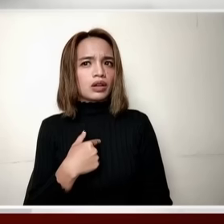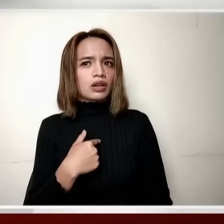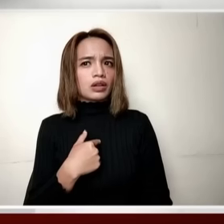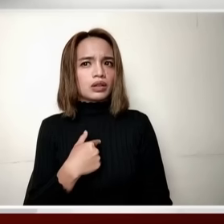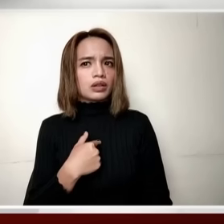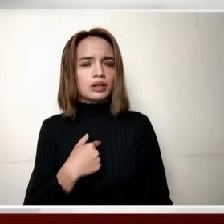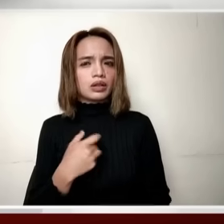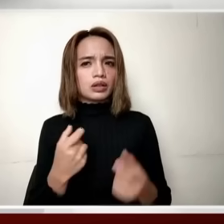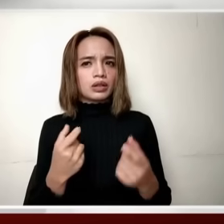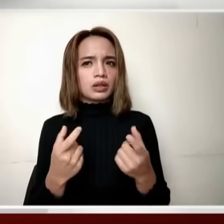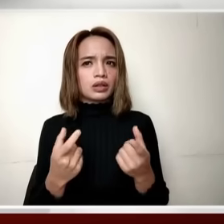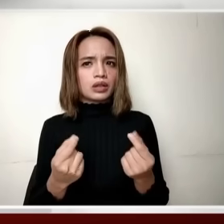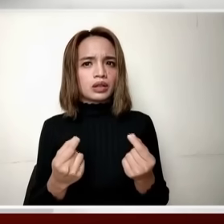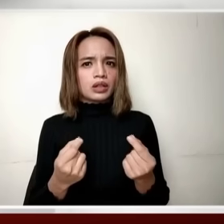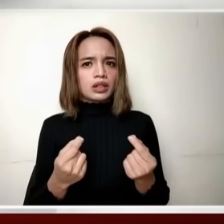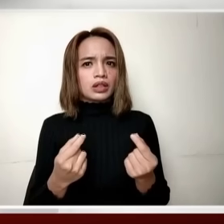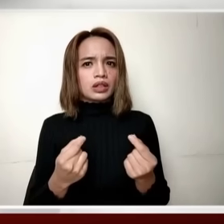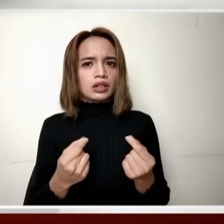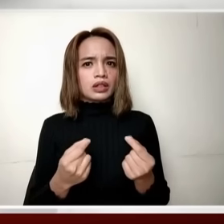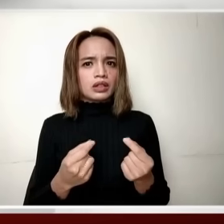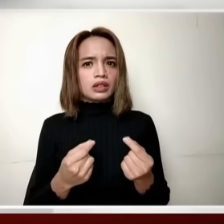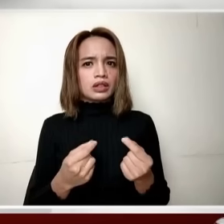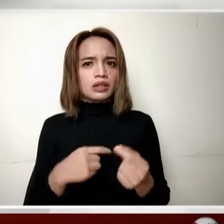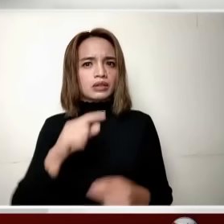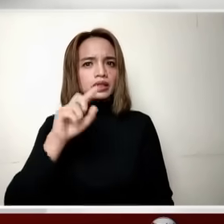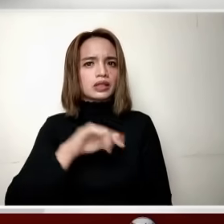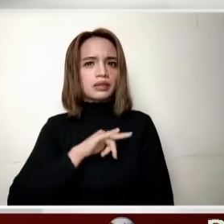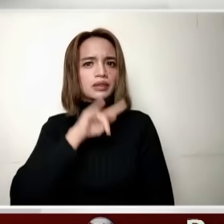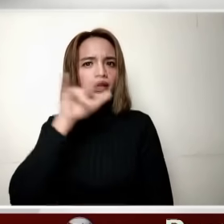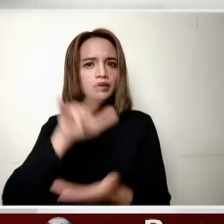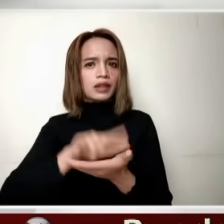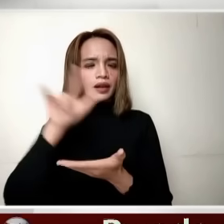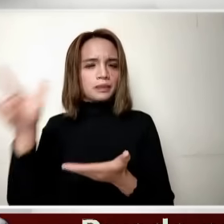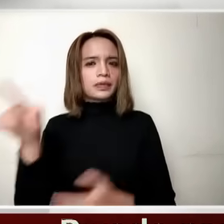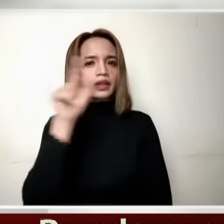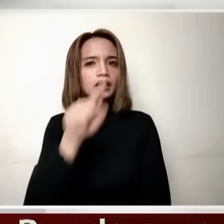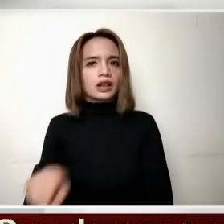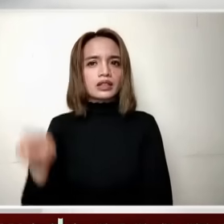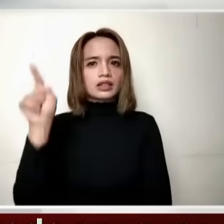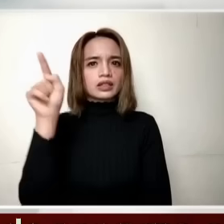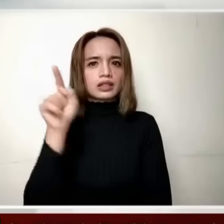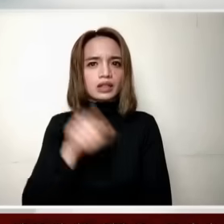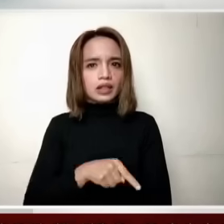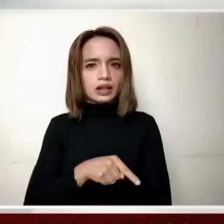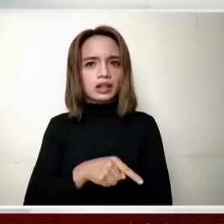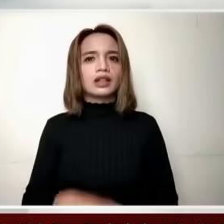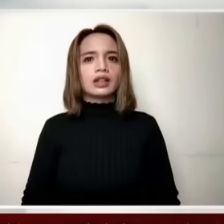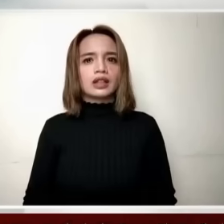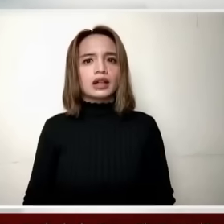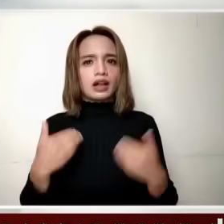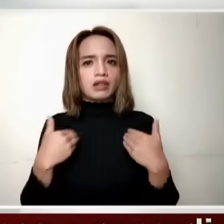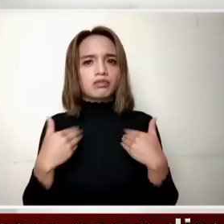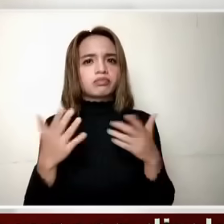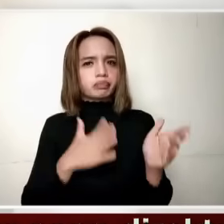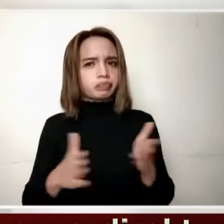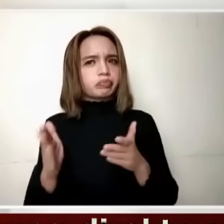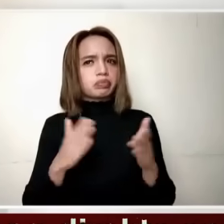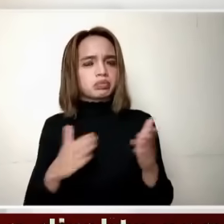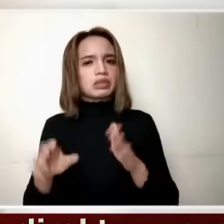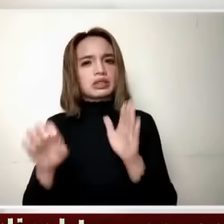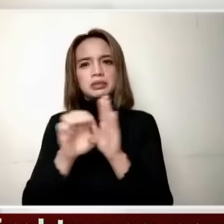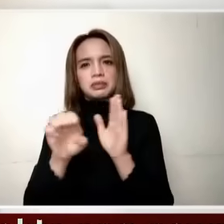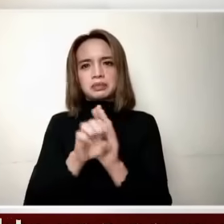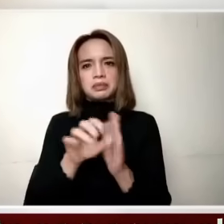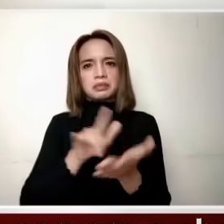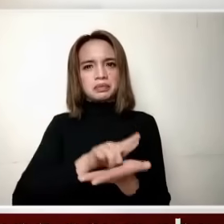were canceled. And nakakalungkot kasi I had plans before. So lahat yun. Sayang sa effort, sayang sa